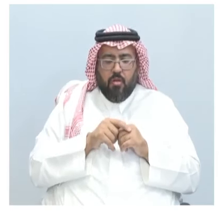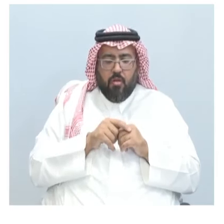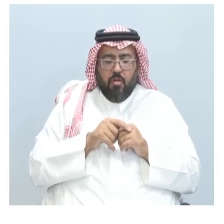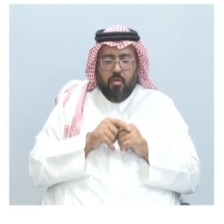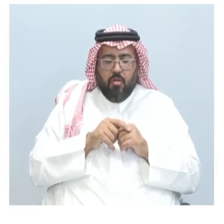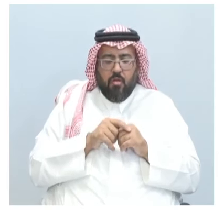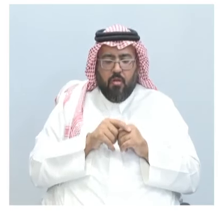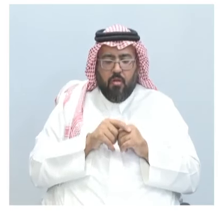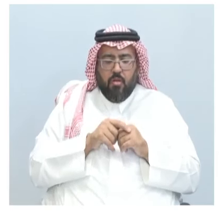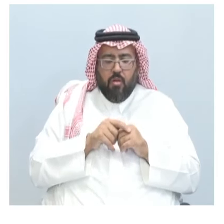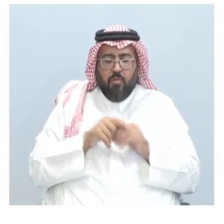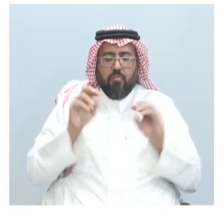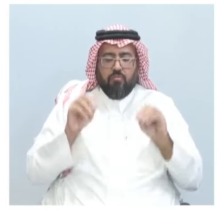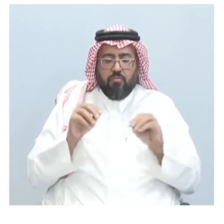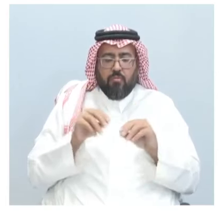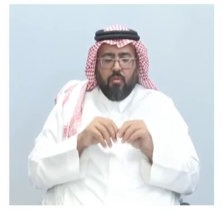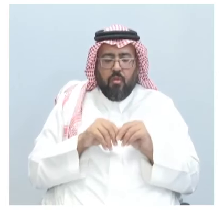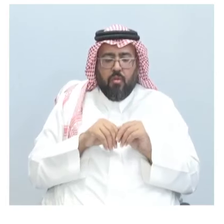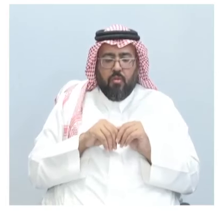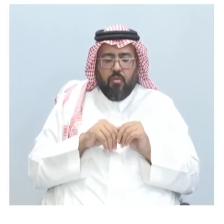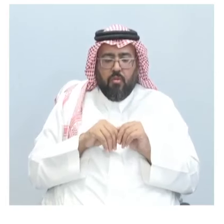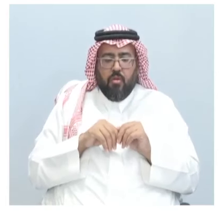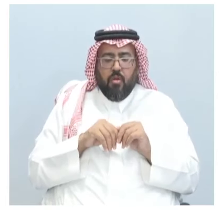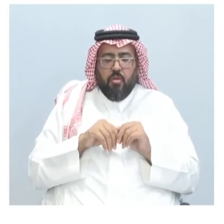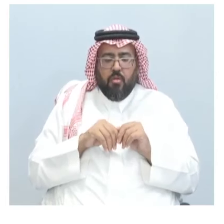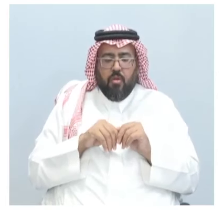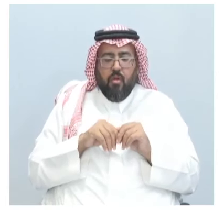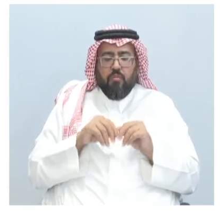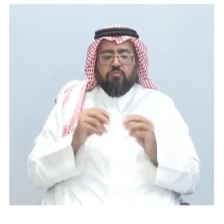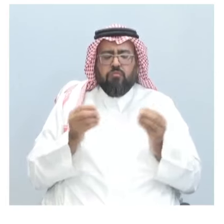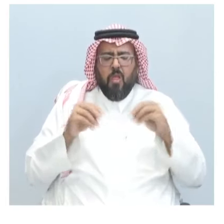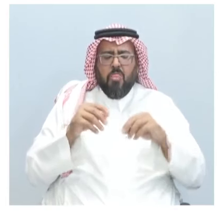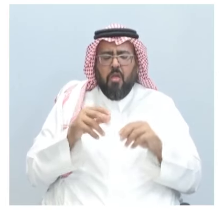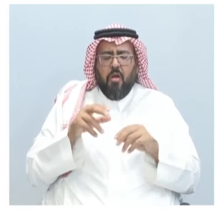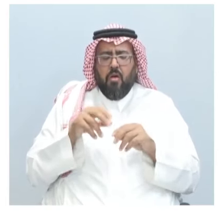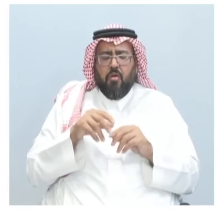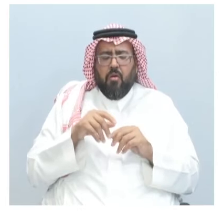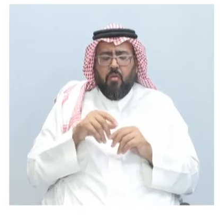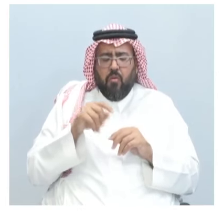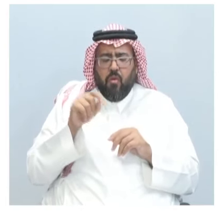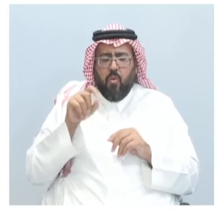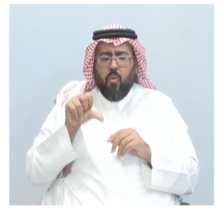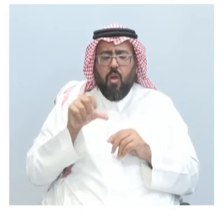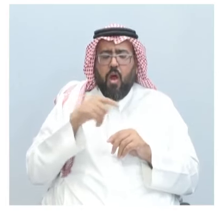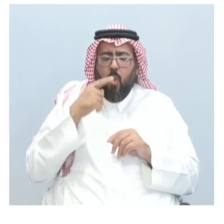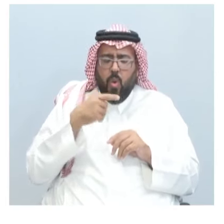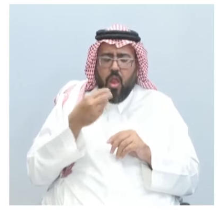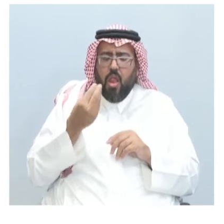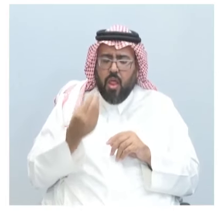تجاوز وبغى وطغى وتكبر وتجبر لكن الله سبحانه وتعالى